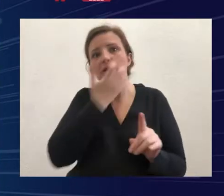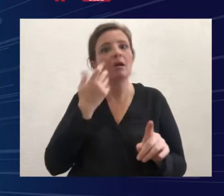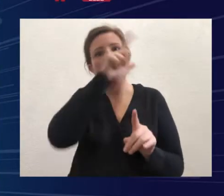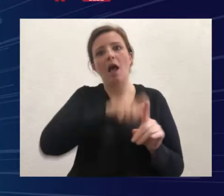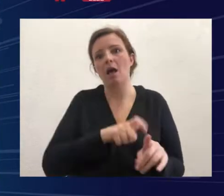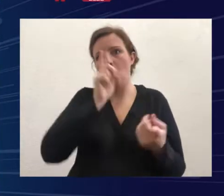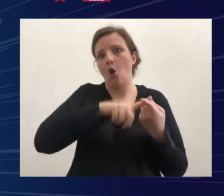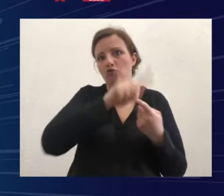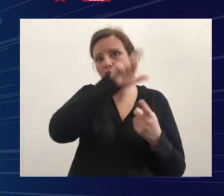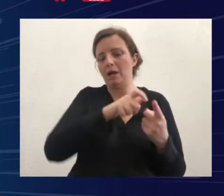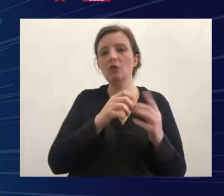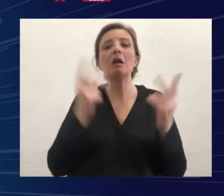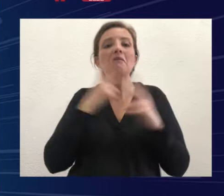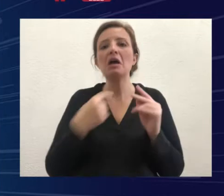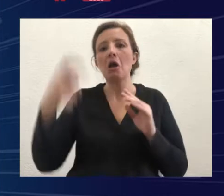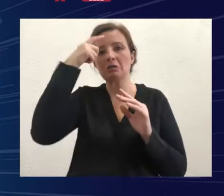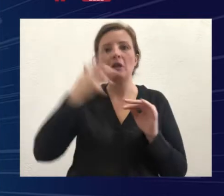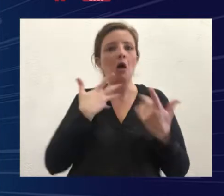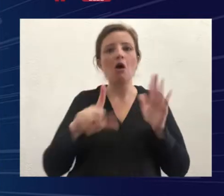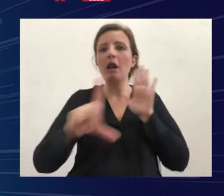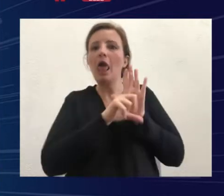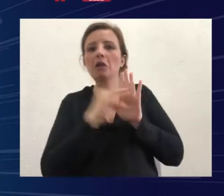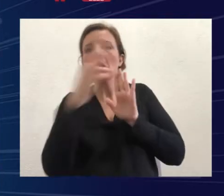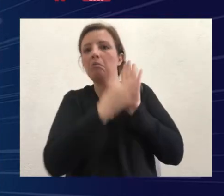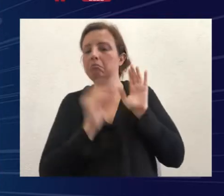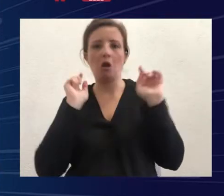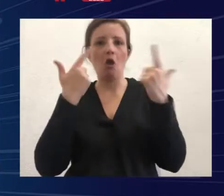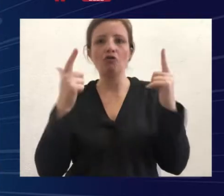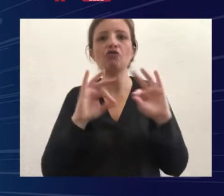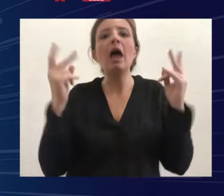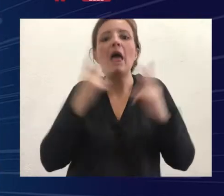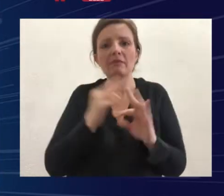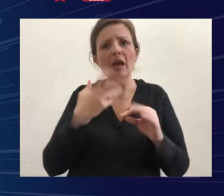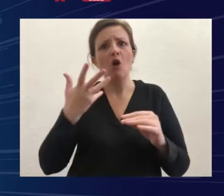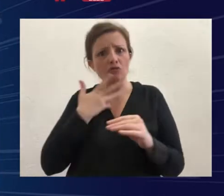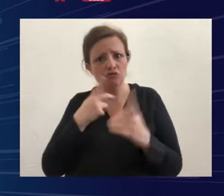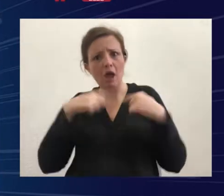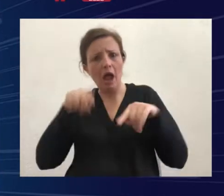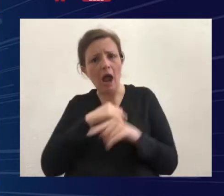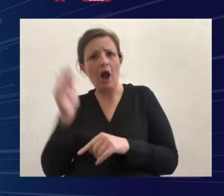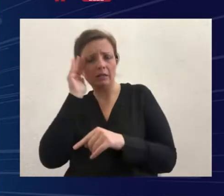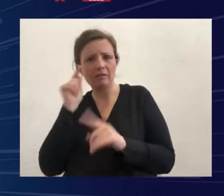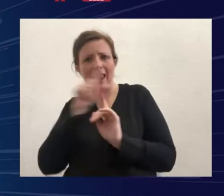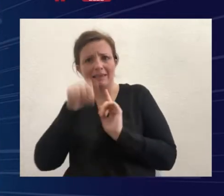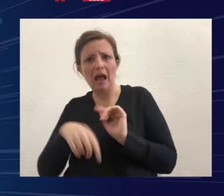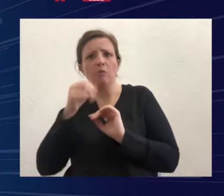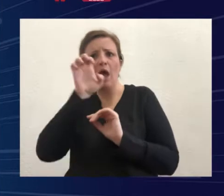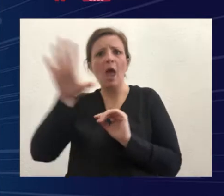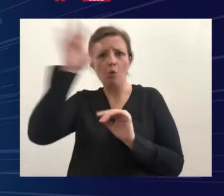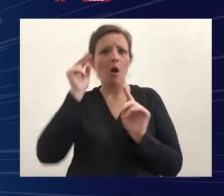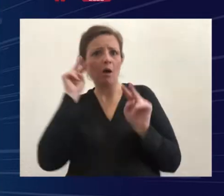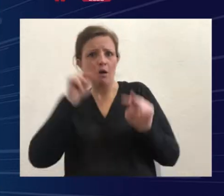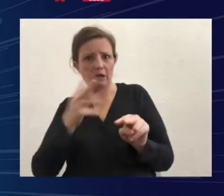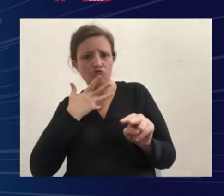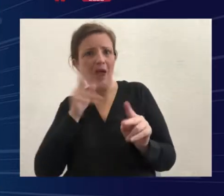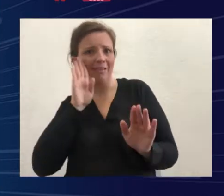Allo Stato non esiste una normativa compiuta del fenomeno, nonostante sia attenzionato sia dal legislatore italiano che da quello